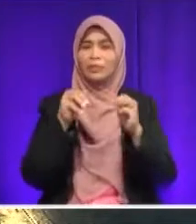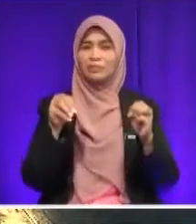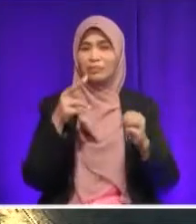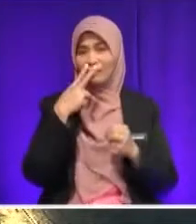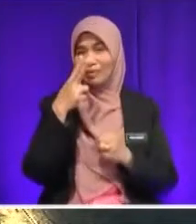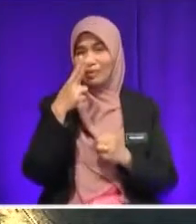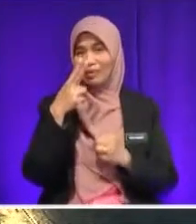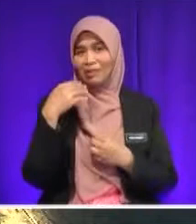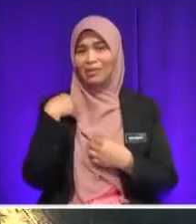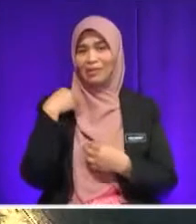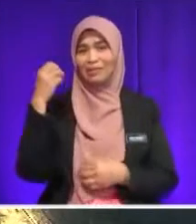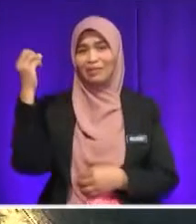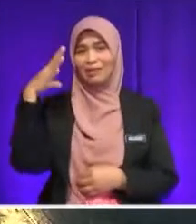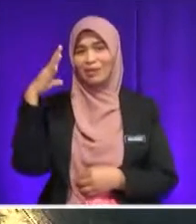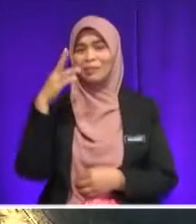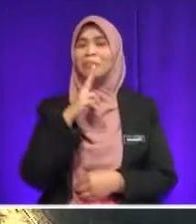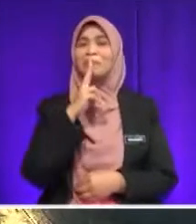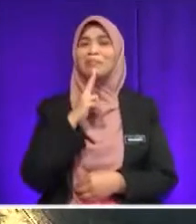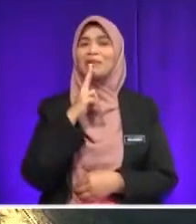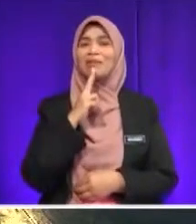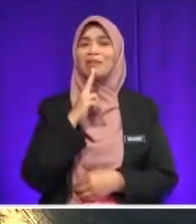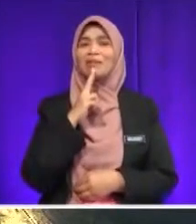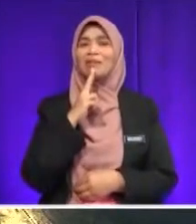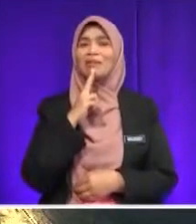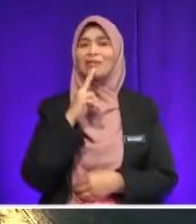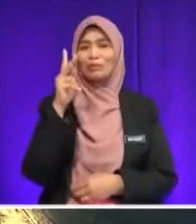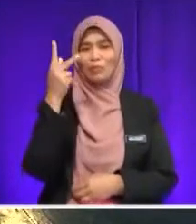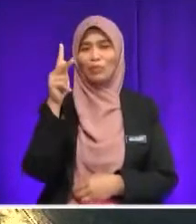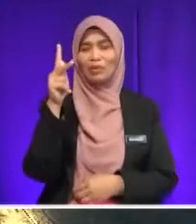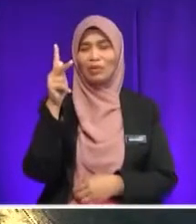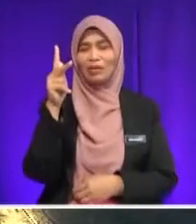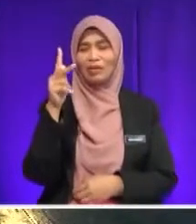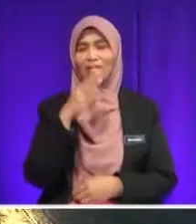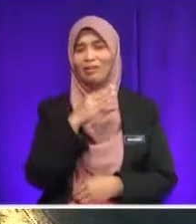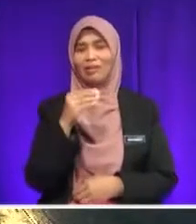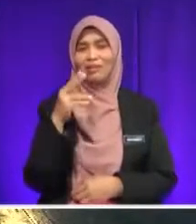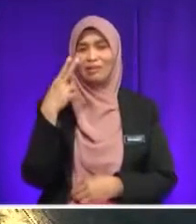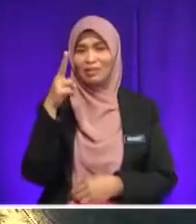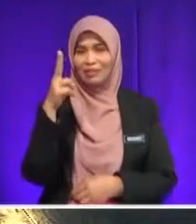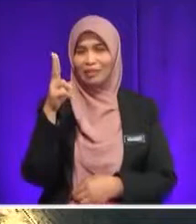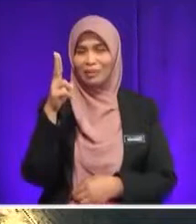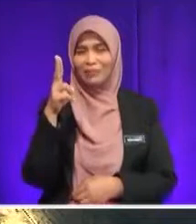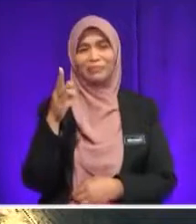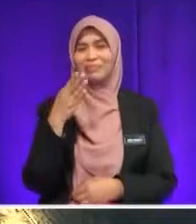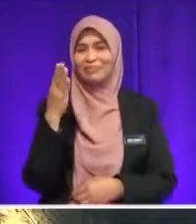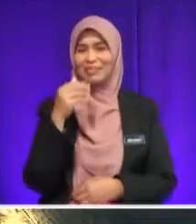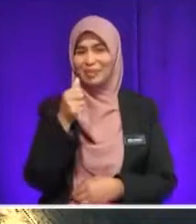depan nih merah-merah nanti kejadian kuning lepasin nanti dia warna hijau